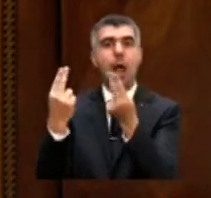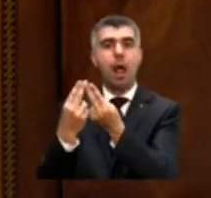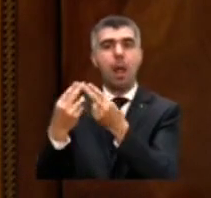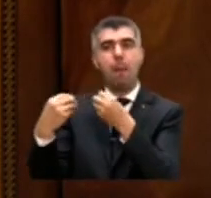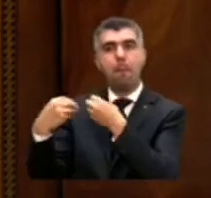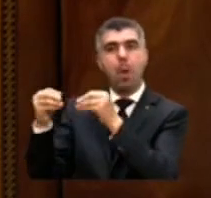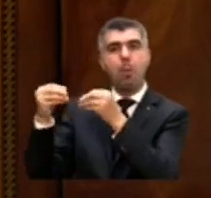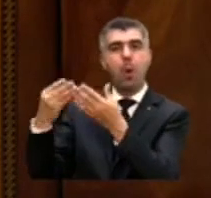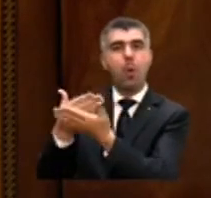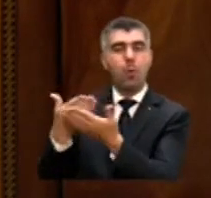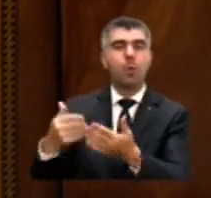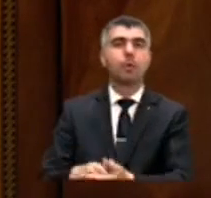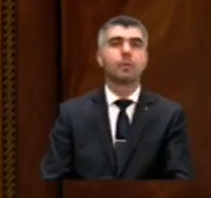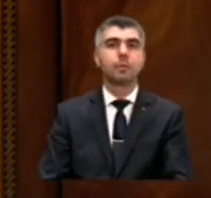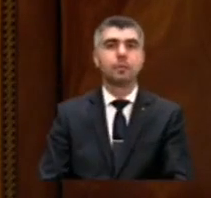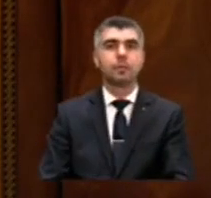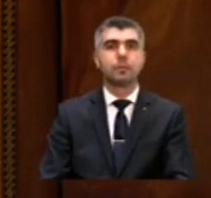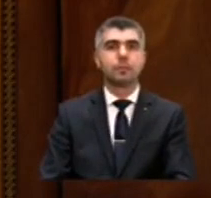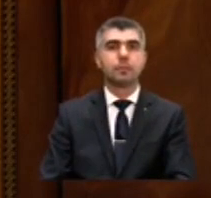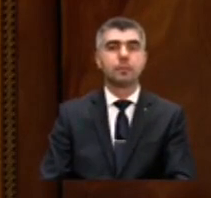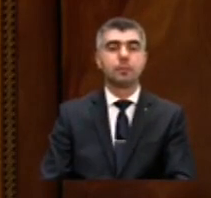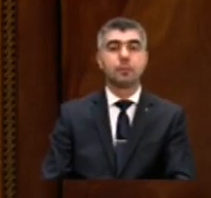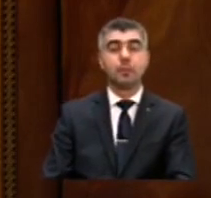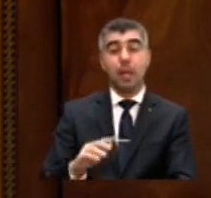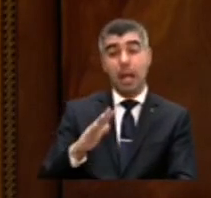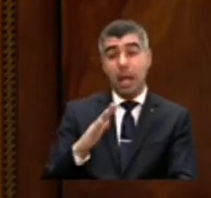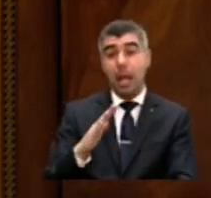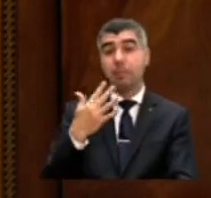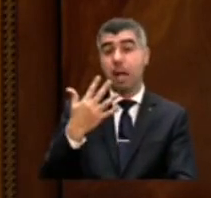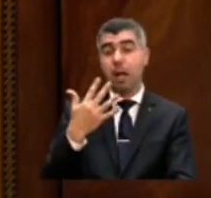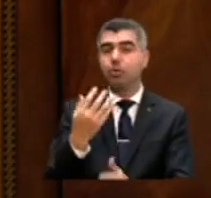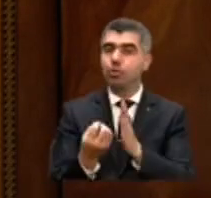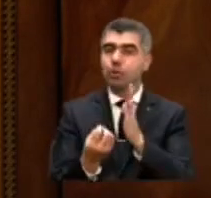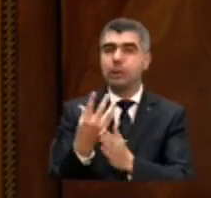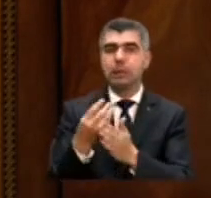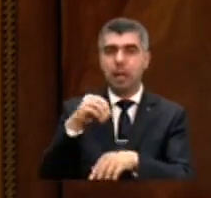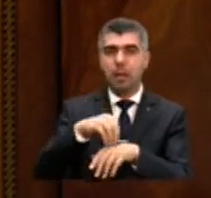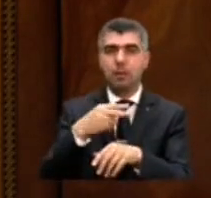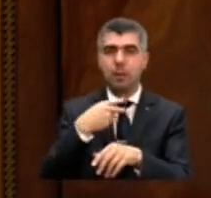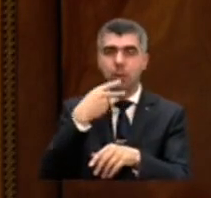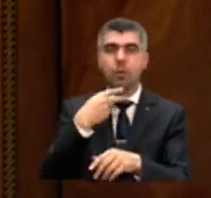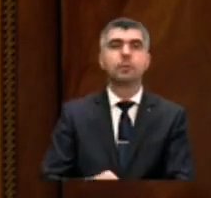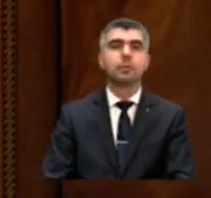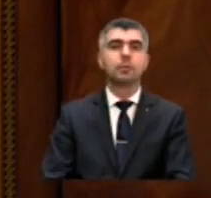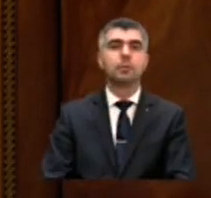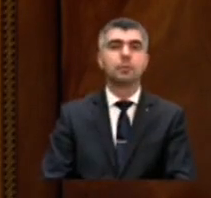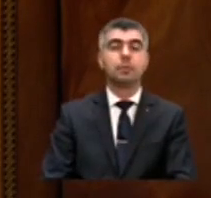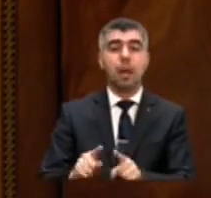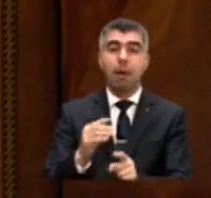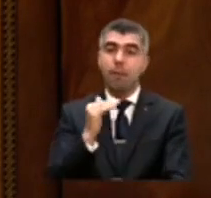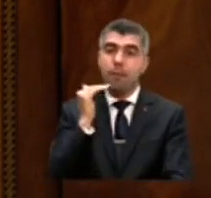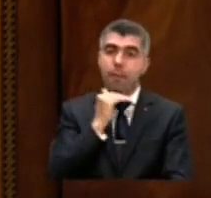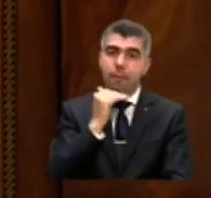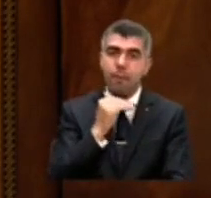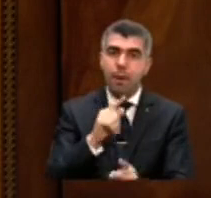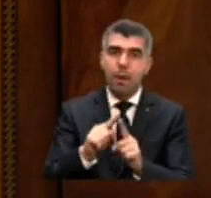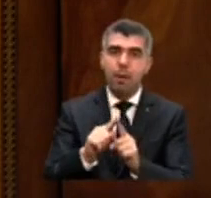المنافسة اللامشروعة. وغتشمل هذه السياسة خمسة ديال المحاور الرئيسية. خصنا واحد الإنعاش فوري للاقتصاد